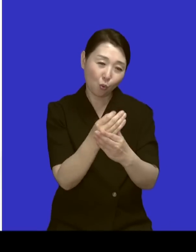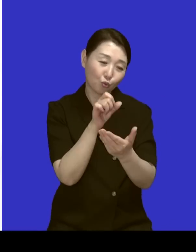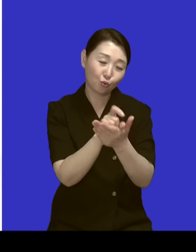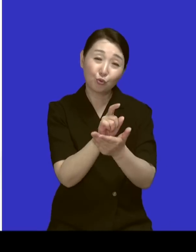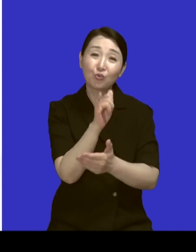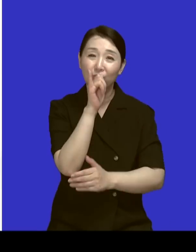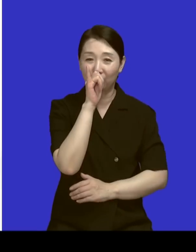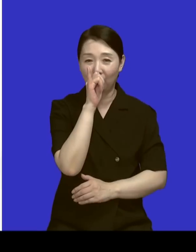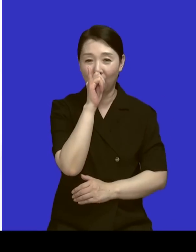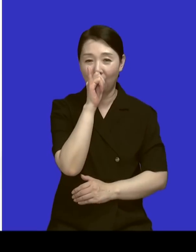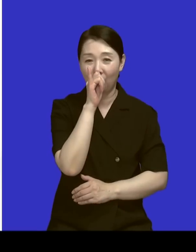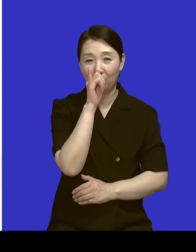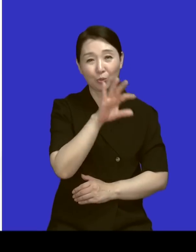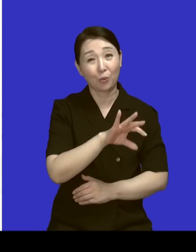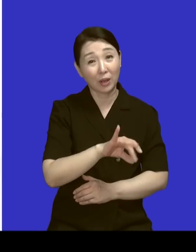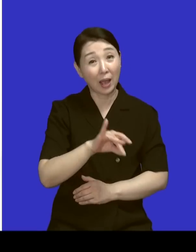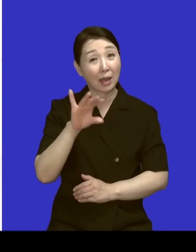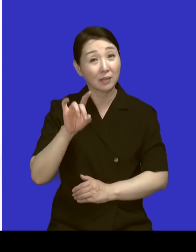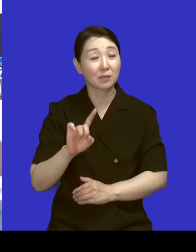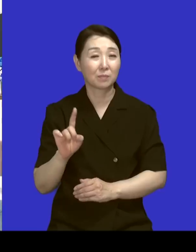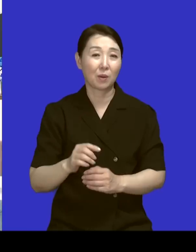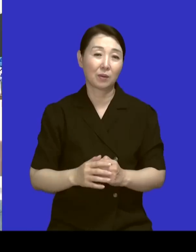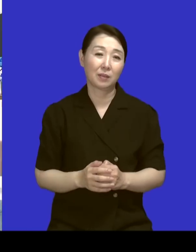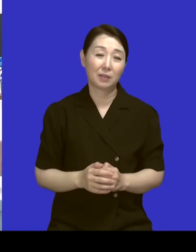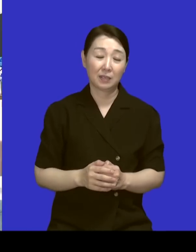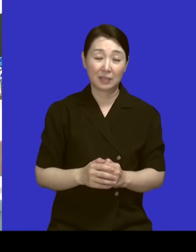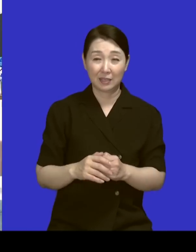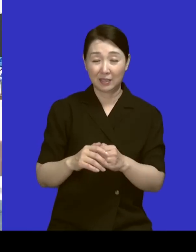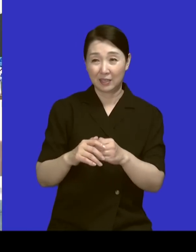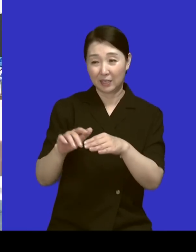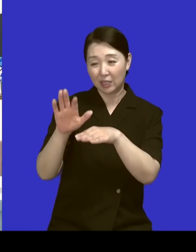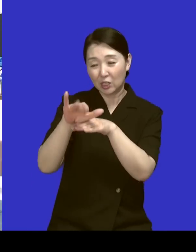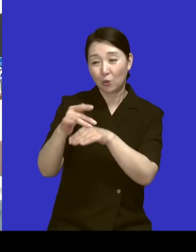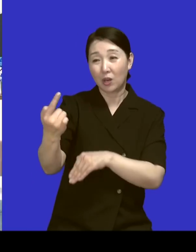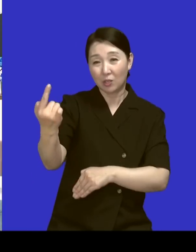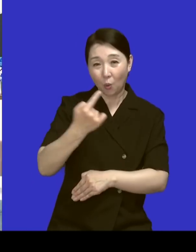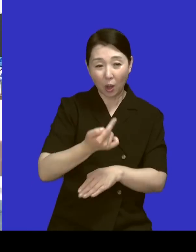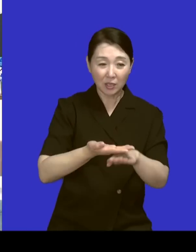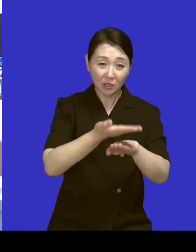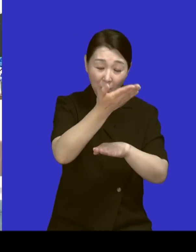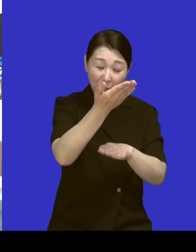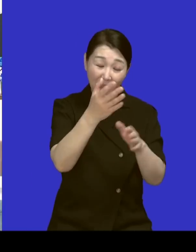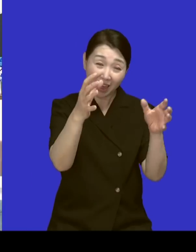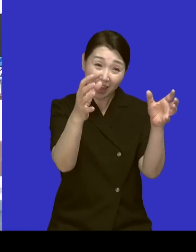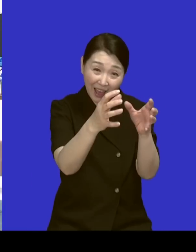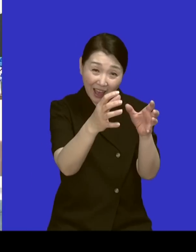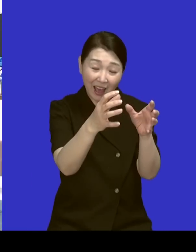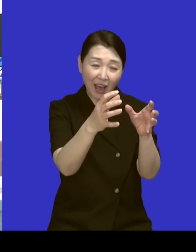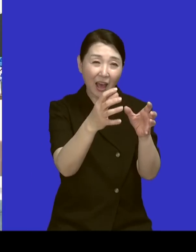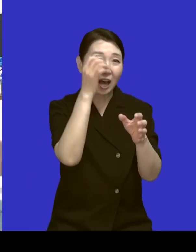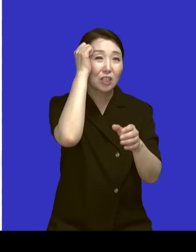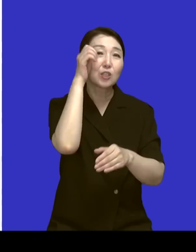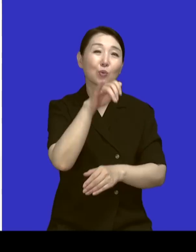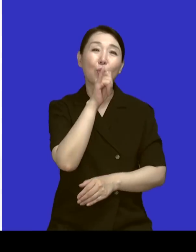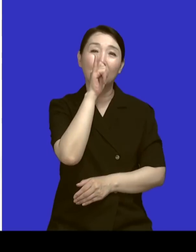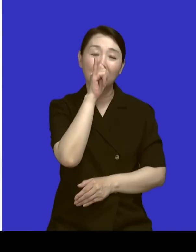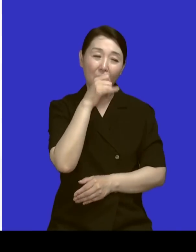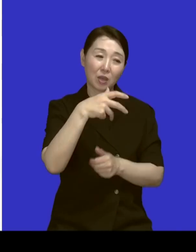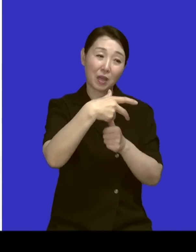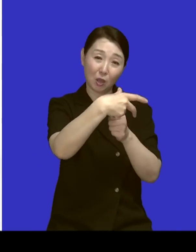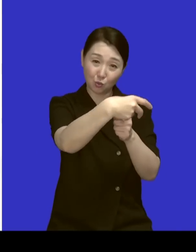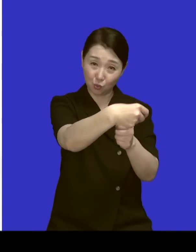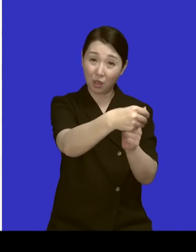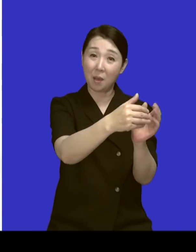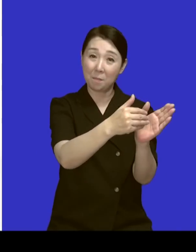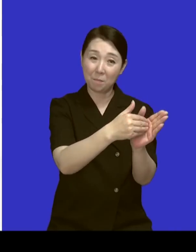하고 와. 또 가끔은 그 집안에서 올라온 그 선배들 모여 사는 기숙사가 있었거든요. 예. 거기 초대해서